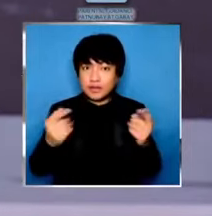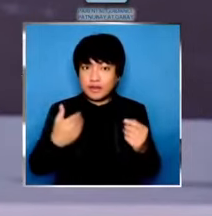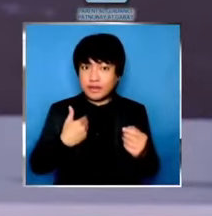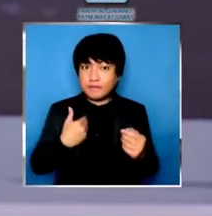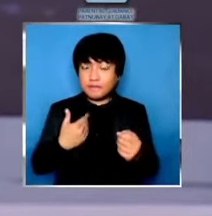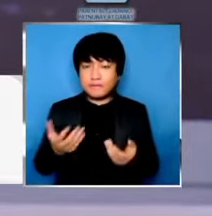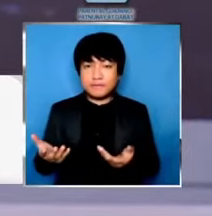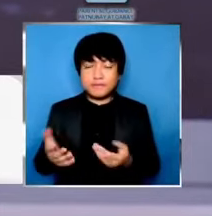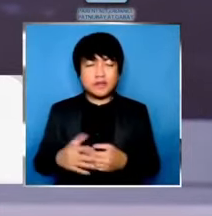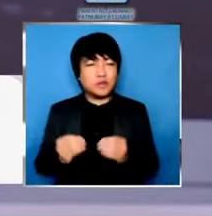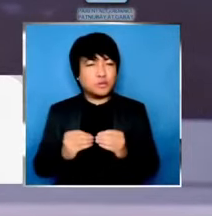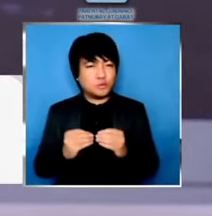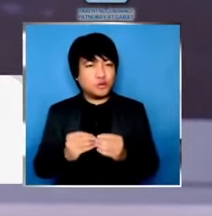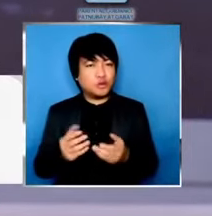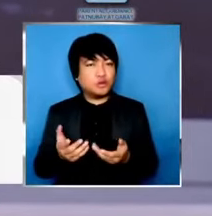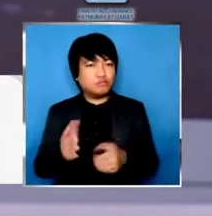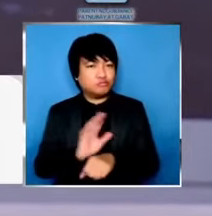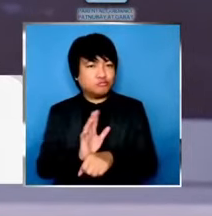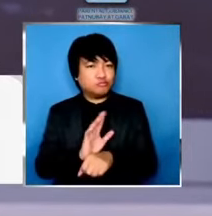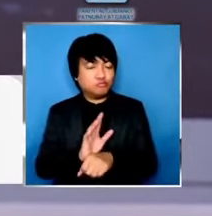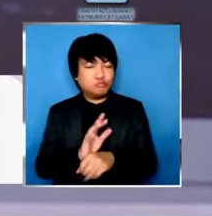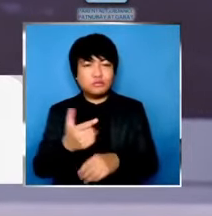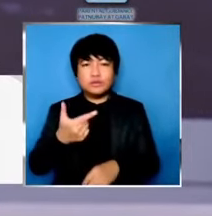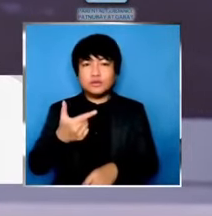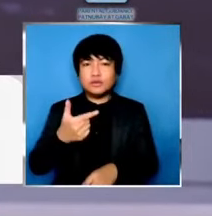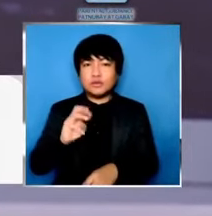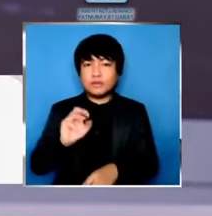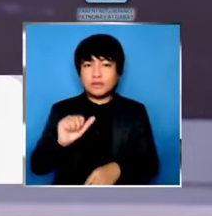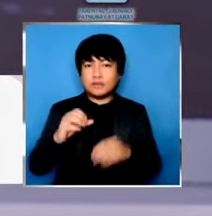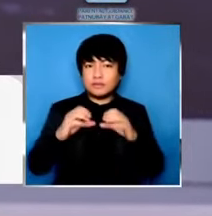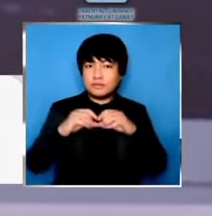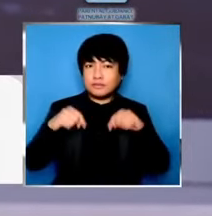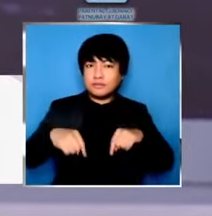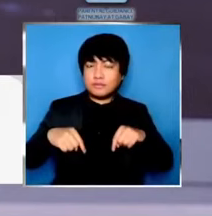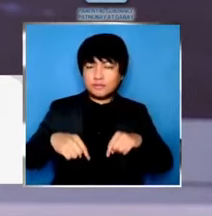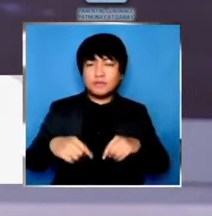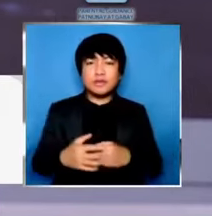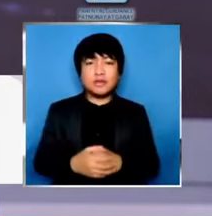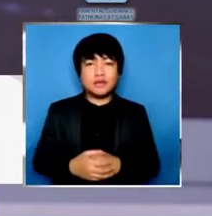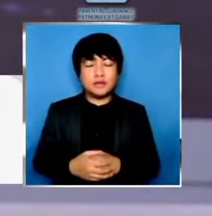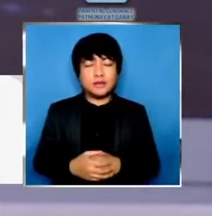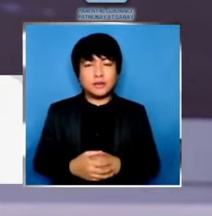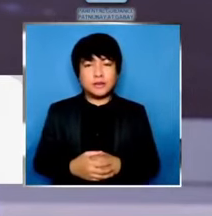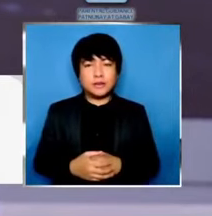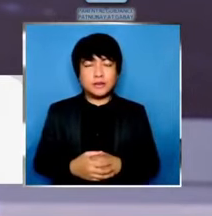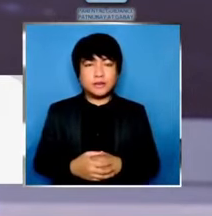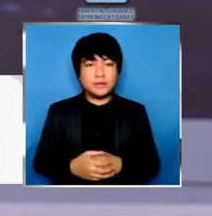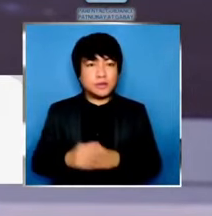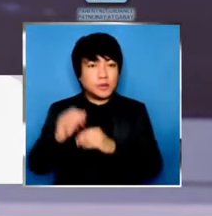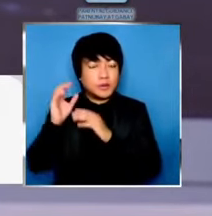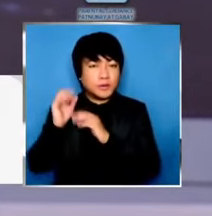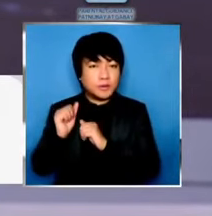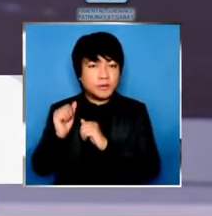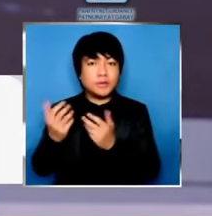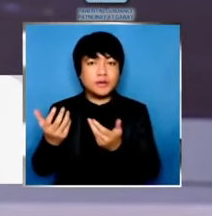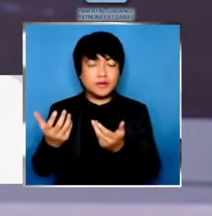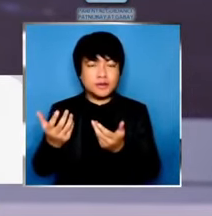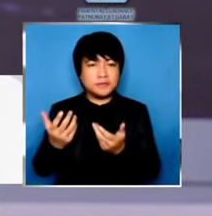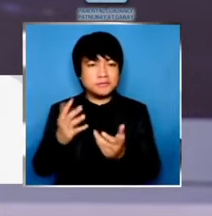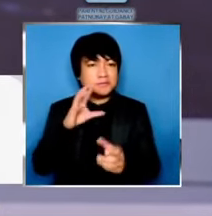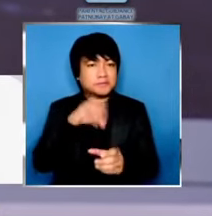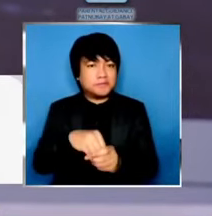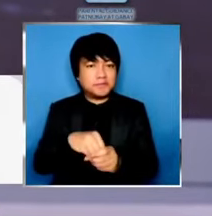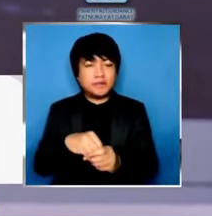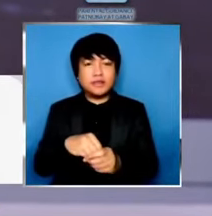More shows in GMA. Yes. Full blast tayo ngayon. Full blast. Full blast. At saka, lagi nyo kami isama sa inyong tanggalian sa 8